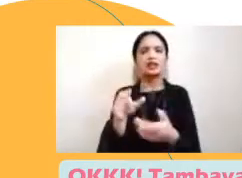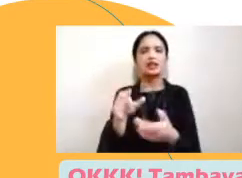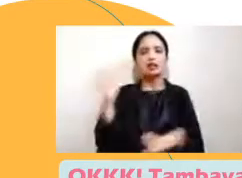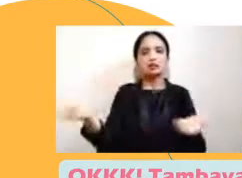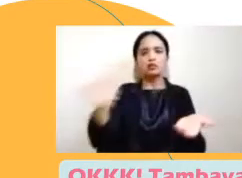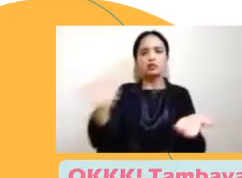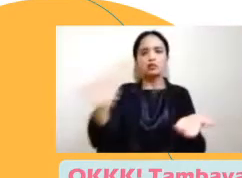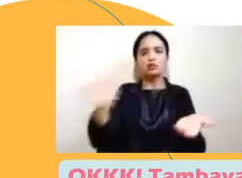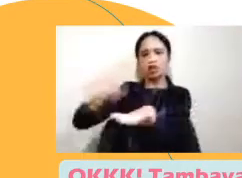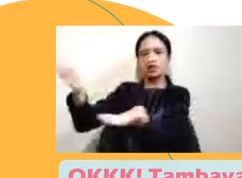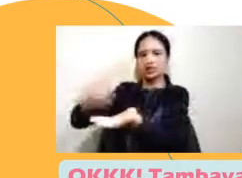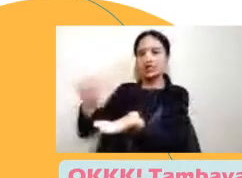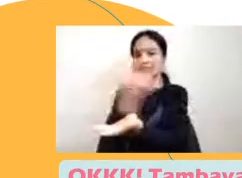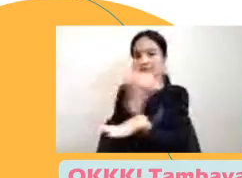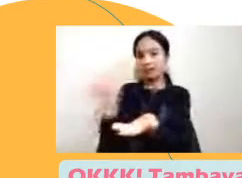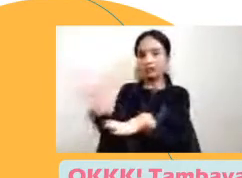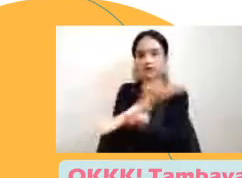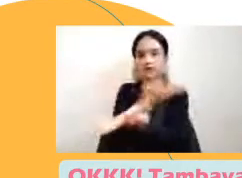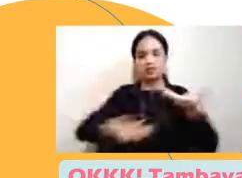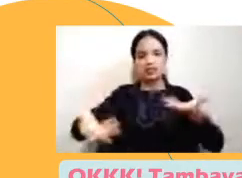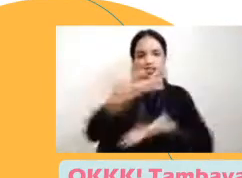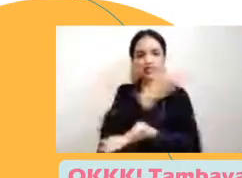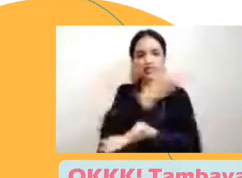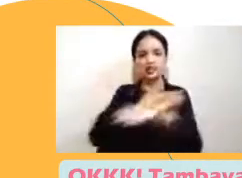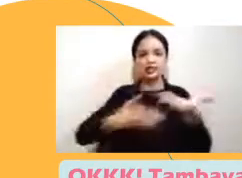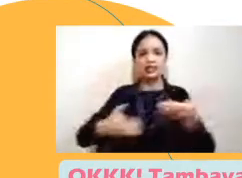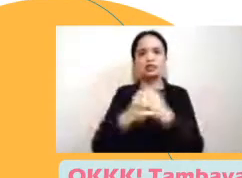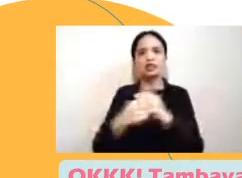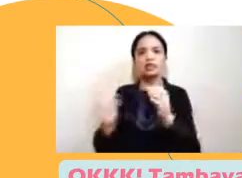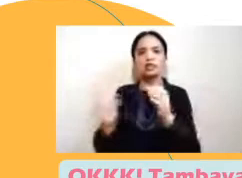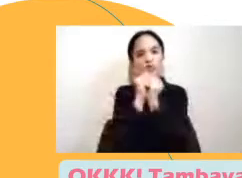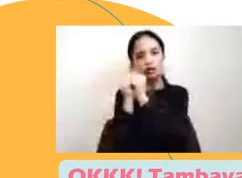Parang pagkain na sabay-sabay nating kakainin.